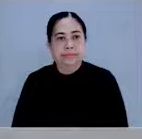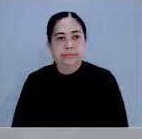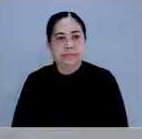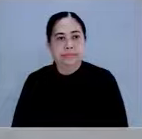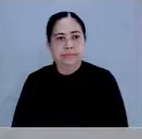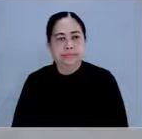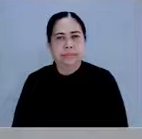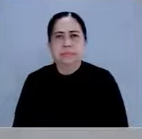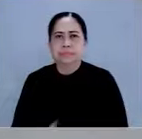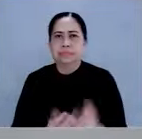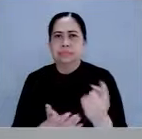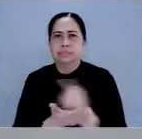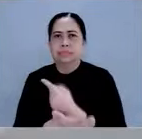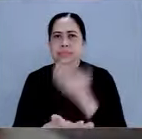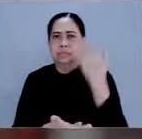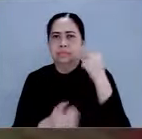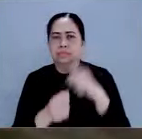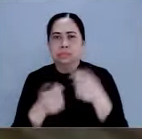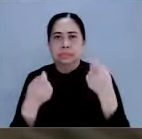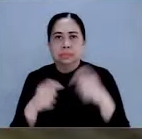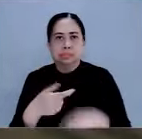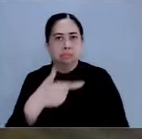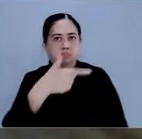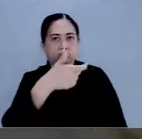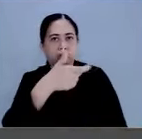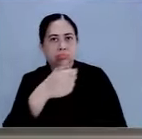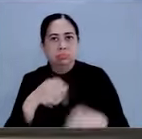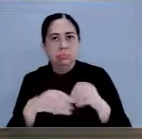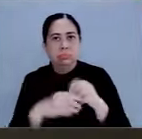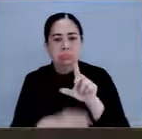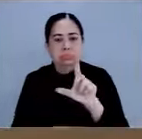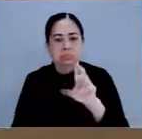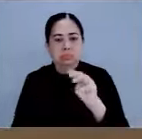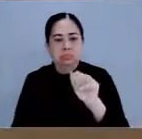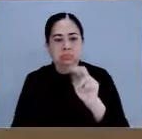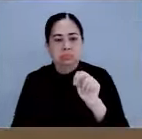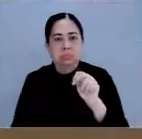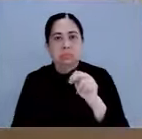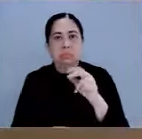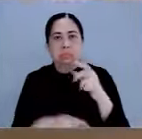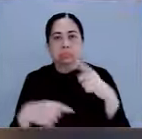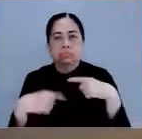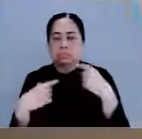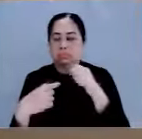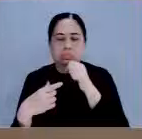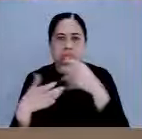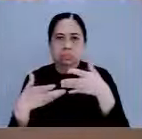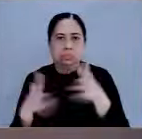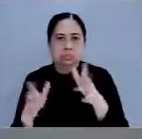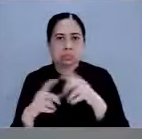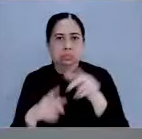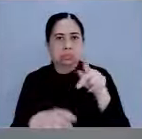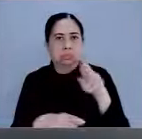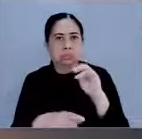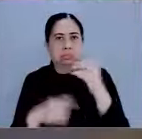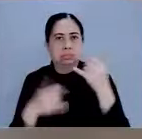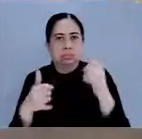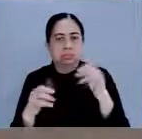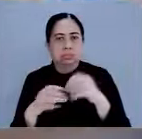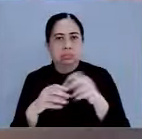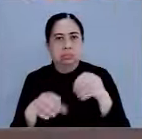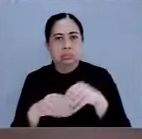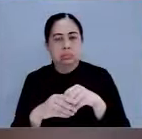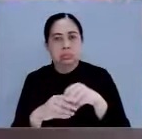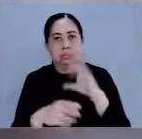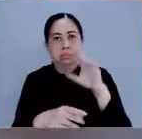Ilang linggo matapos ang tangkang pamamaril sa Lumban, Laguna, hindi na muna pinayagang maglaro ng PBA sa parating na Commissioner's Cup